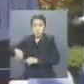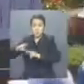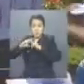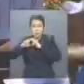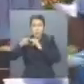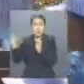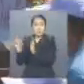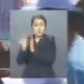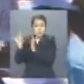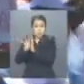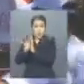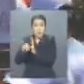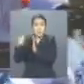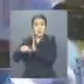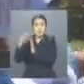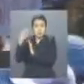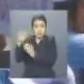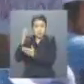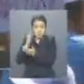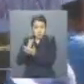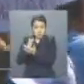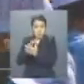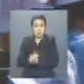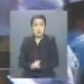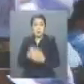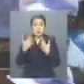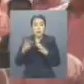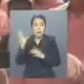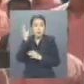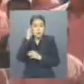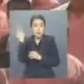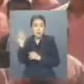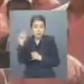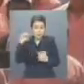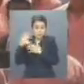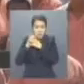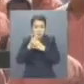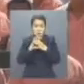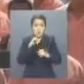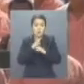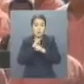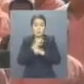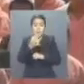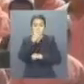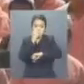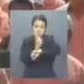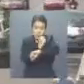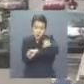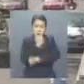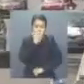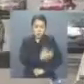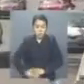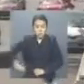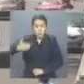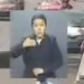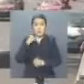างประชาสัมพันธ์ให้ผู้ใช้แรงงานทราบอย่างกว้างขวางในเรื่องของความปลอดภัยในวิชาชีพและกรอบสุขภาพในระดับชาติเพื่อเตรียม